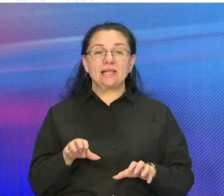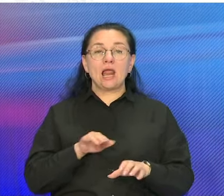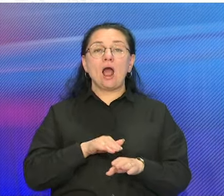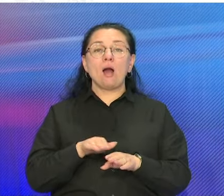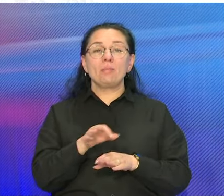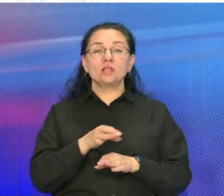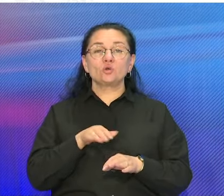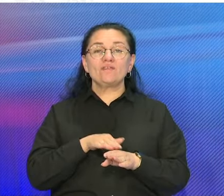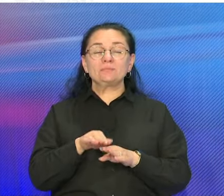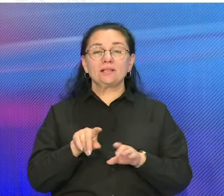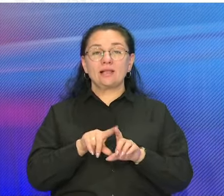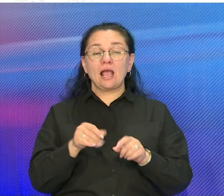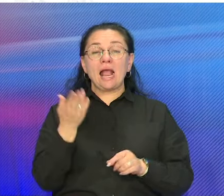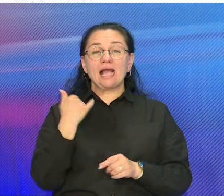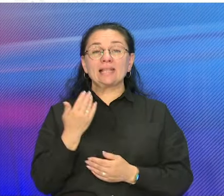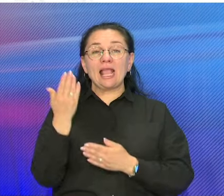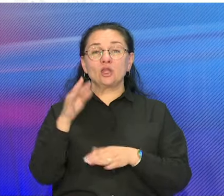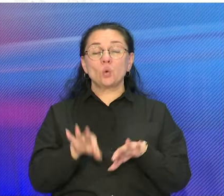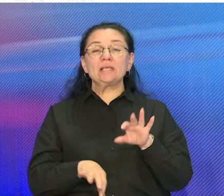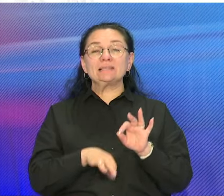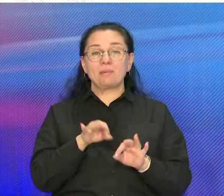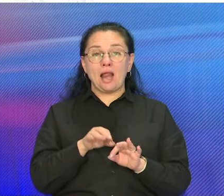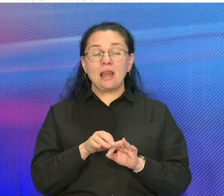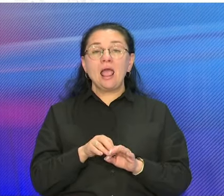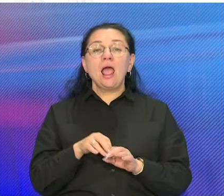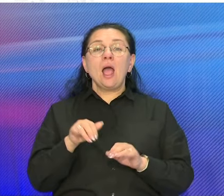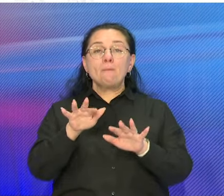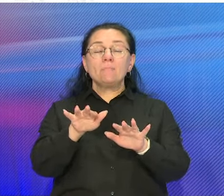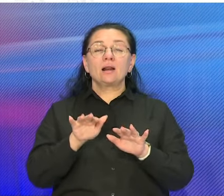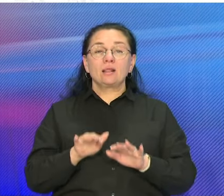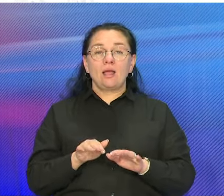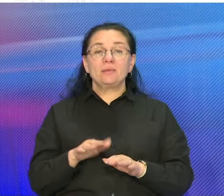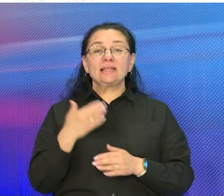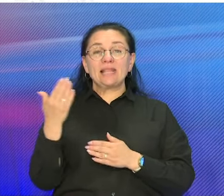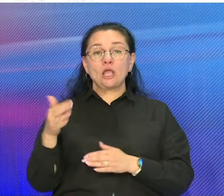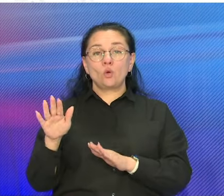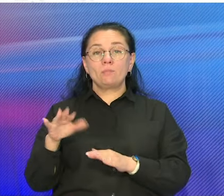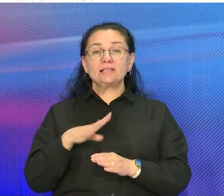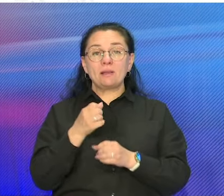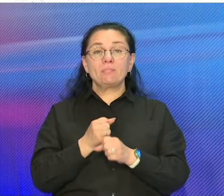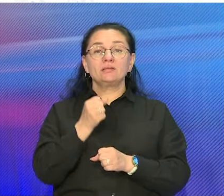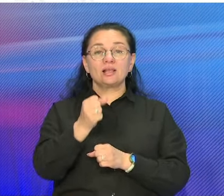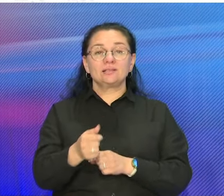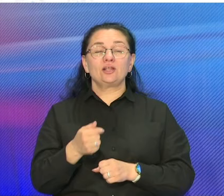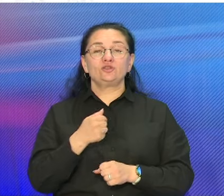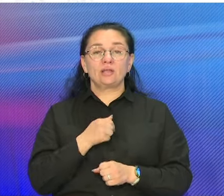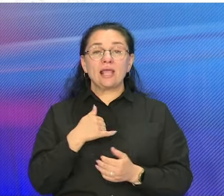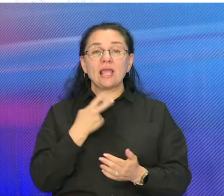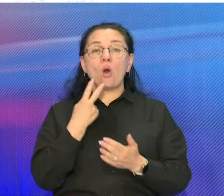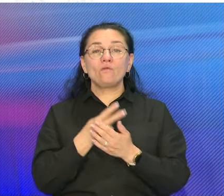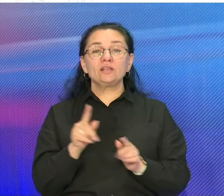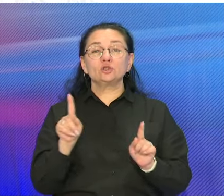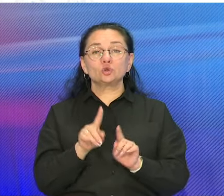избрали в парламент, на ее место был назначен я И я увидел, что такое социальная сфера